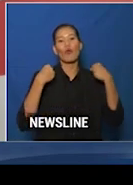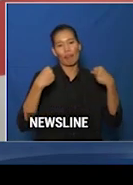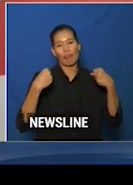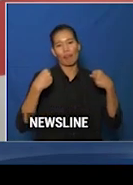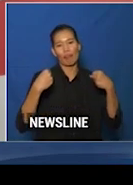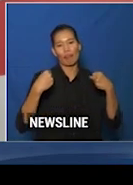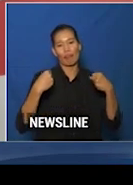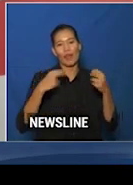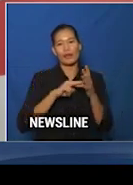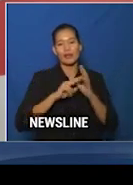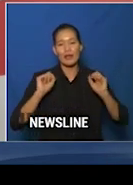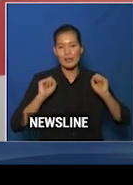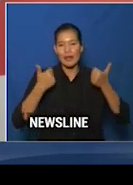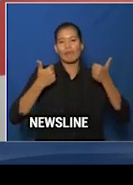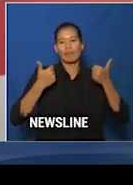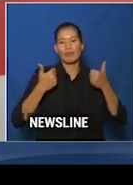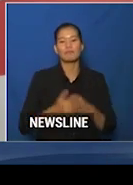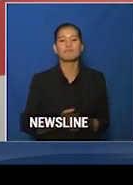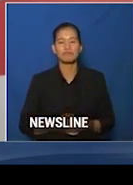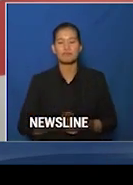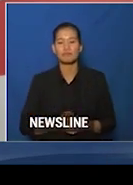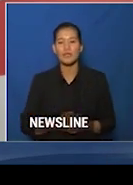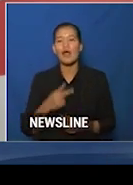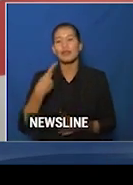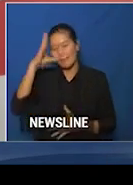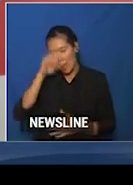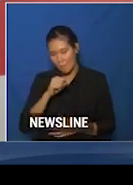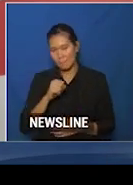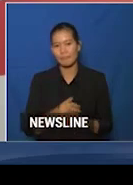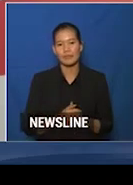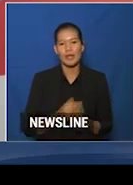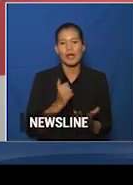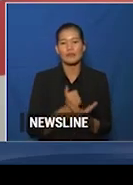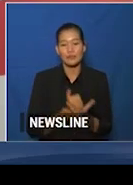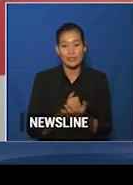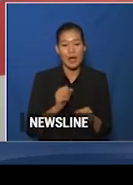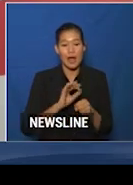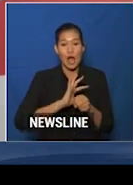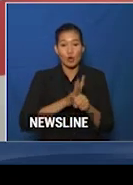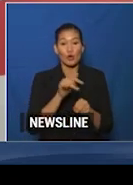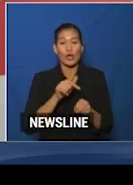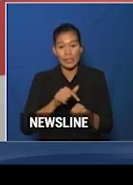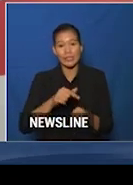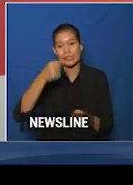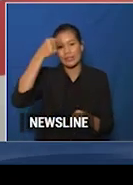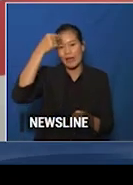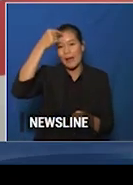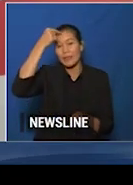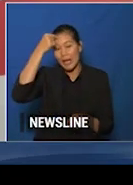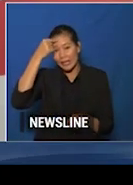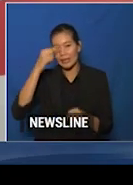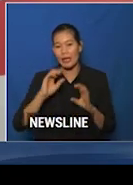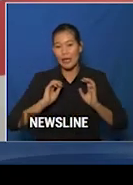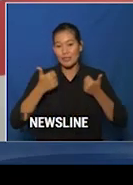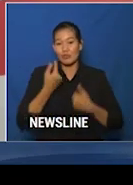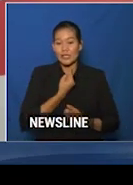menjadi sehat kembali kita pahami Penyakit ini adalah save limited This is artinya bisa sembuh sendiri berbasis